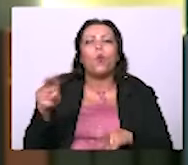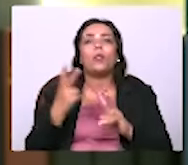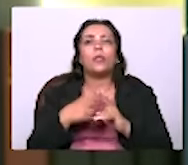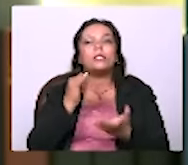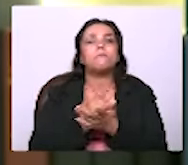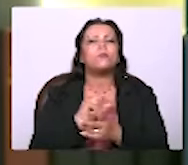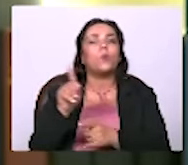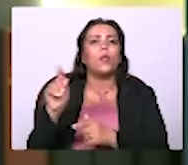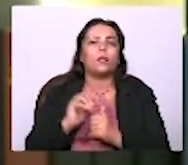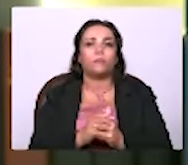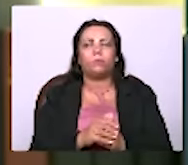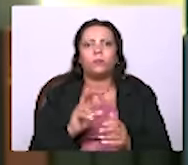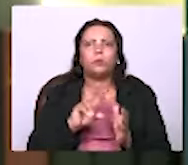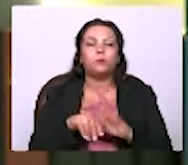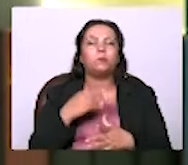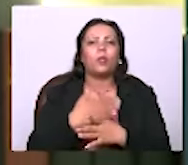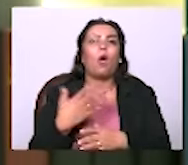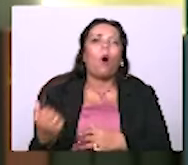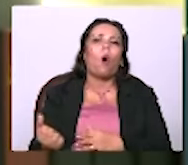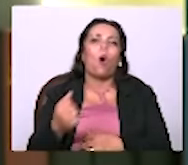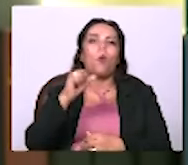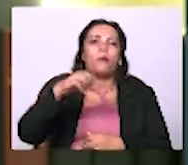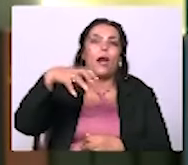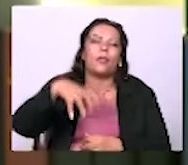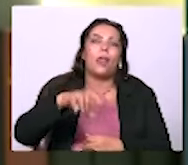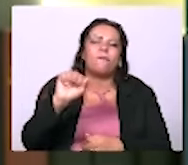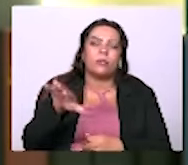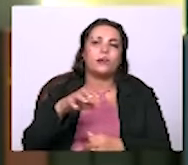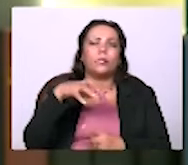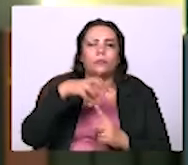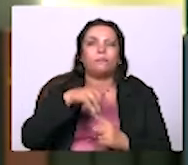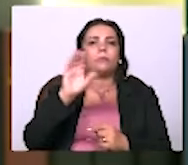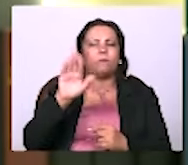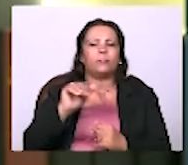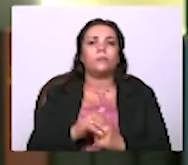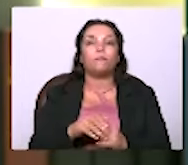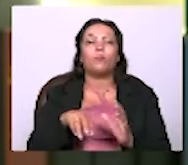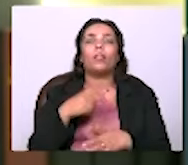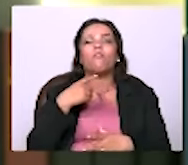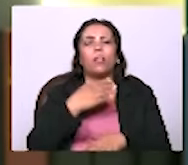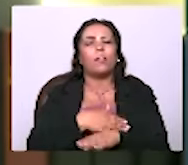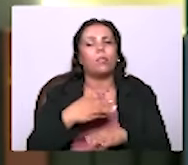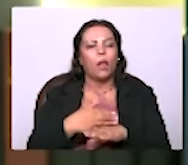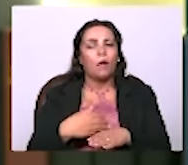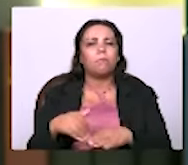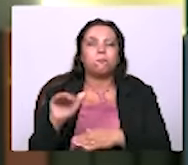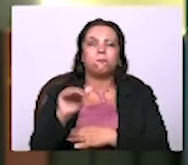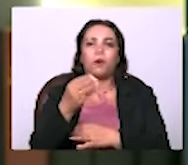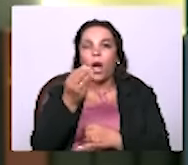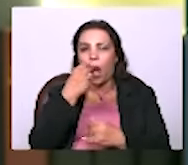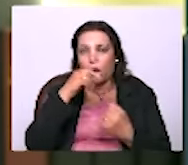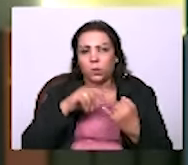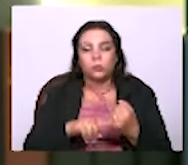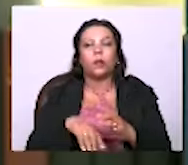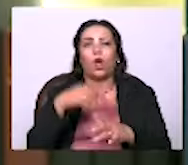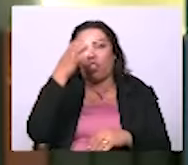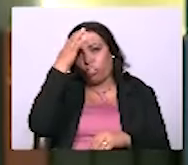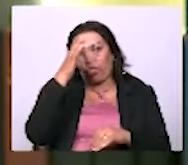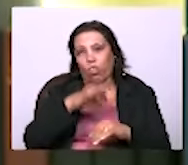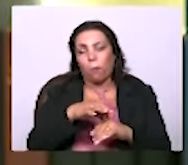مسؤوليتها باعتبارها قوه احتلال لكن طبعا في معاناه على المستوى الغذائي ومعاناه على المستوى الطبي